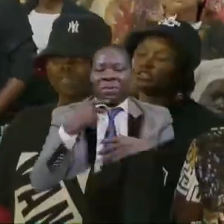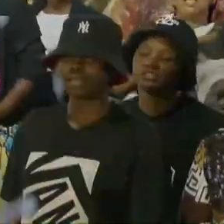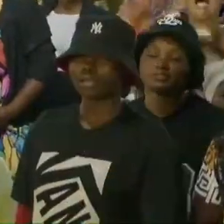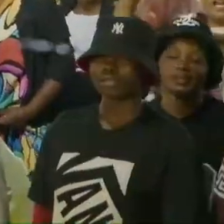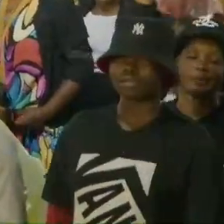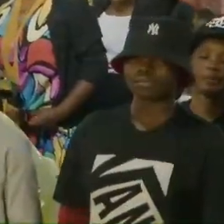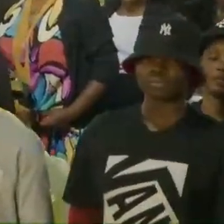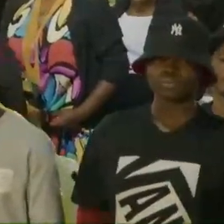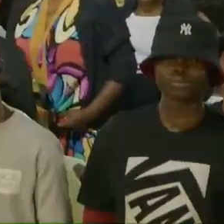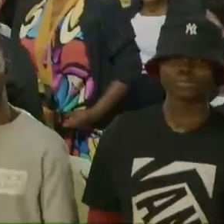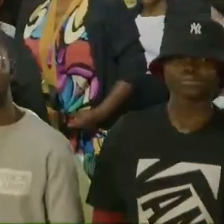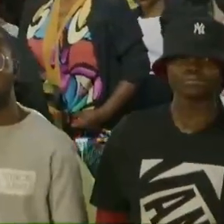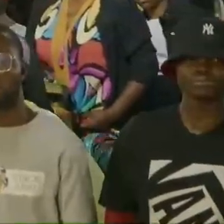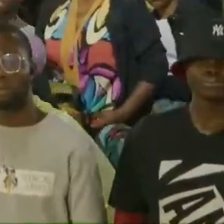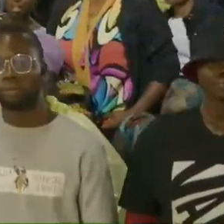Gloire à Dieu.